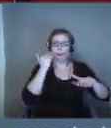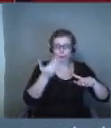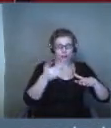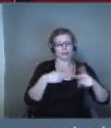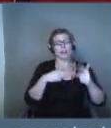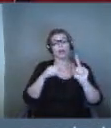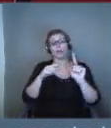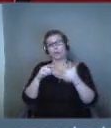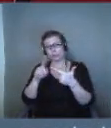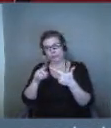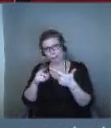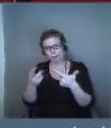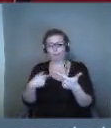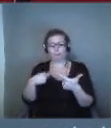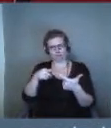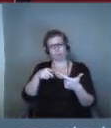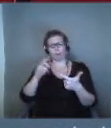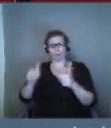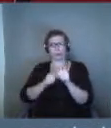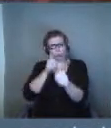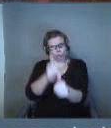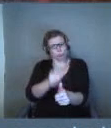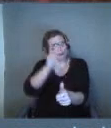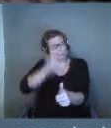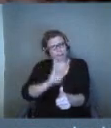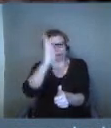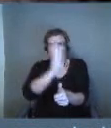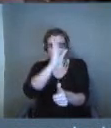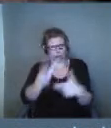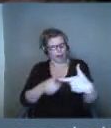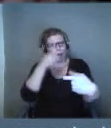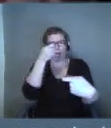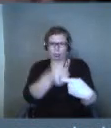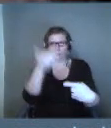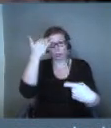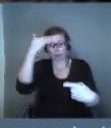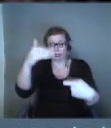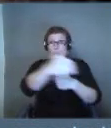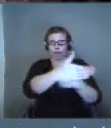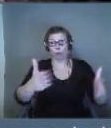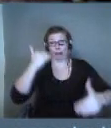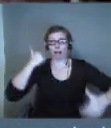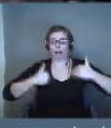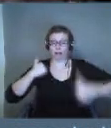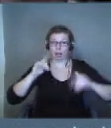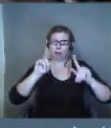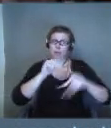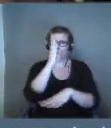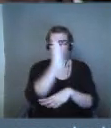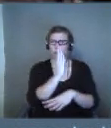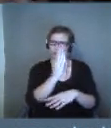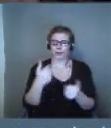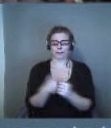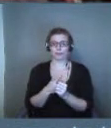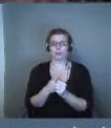corresponde réellement à un besoin, et Dieu sait s'il y a des besoins dans le domaine du handicap. Et le troisième, c'est que ce produit doit